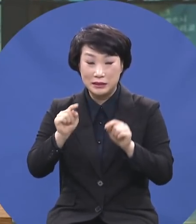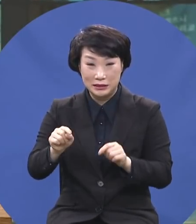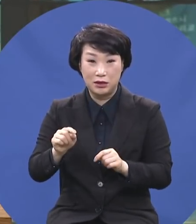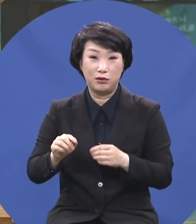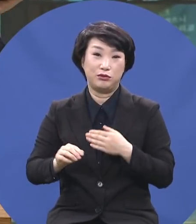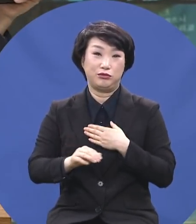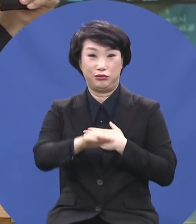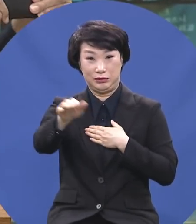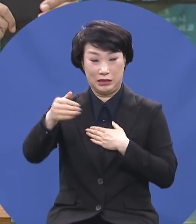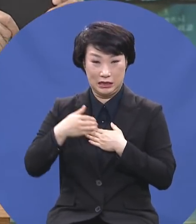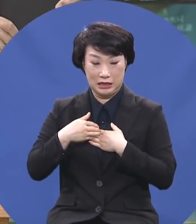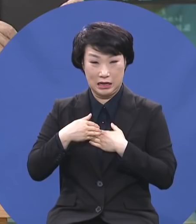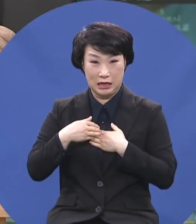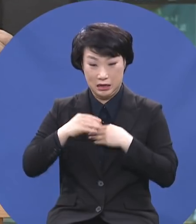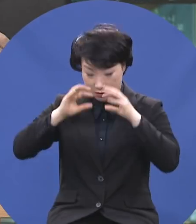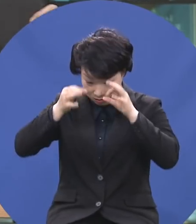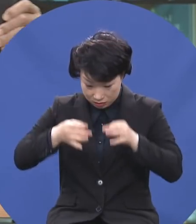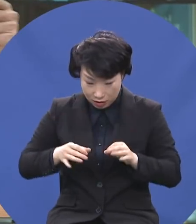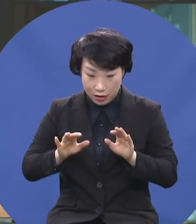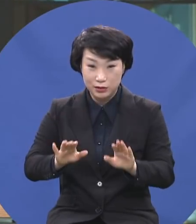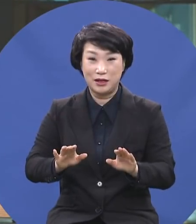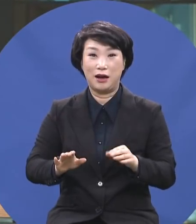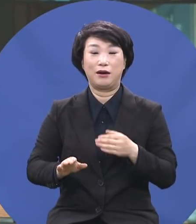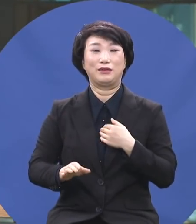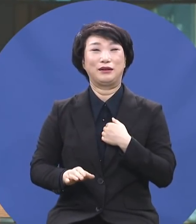거울로 나를 딱 보게 하면